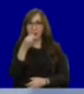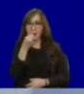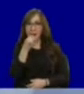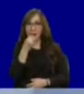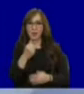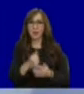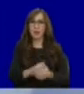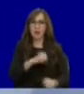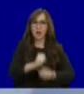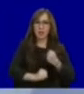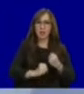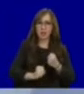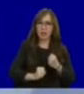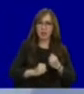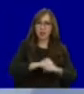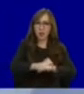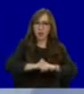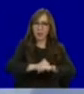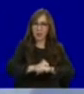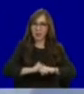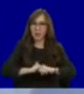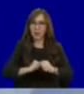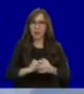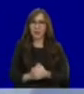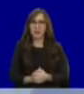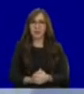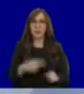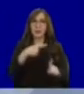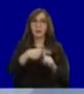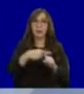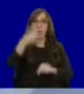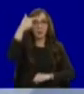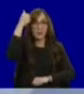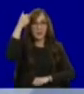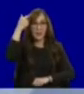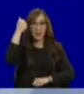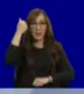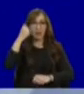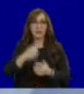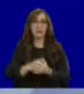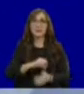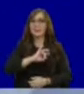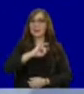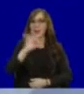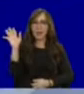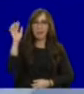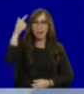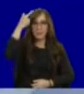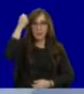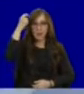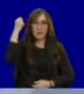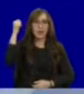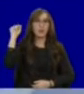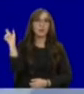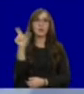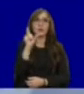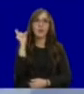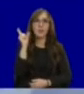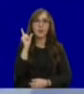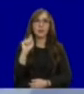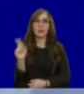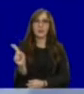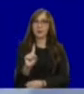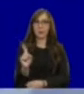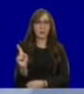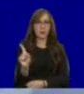kantin, tidak ada olahraga dan ekstrakurikuler, ya, dan kegiatan lain selain pembelajaran tidak diperkenankan untuk masa transisi. 2 bulan pertama